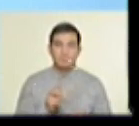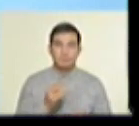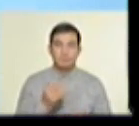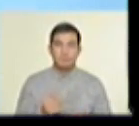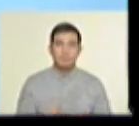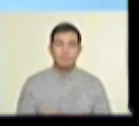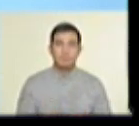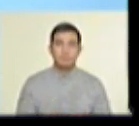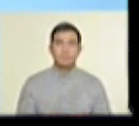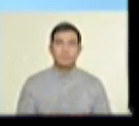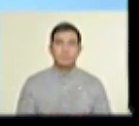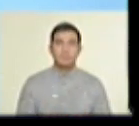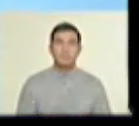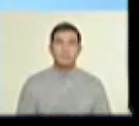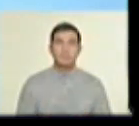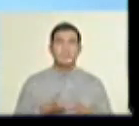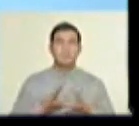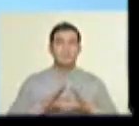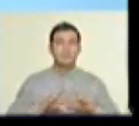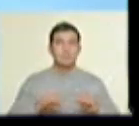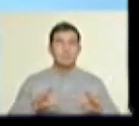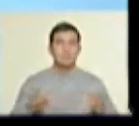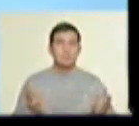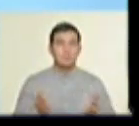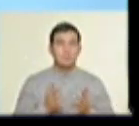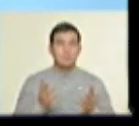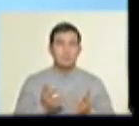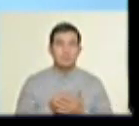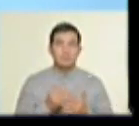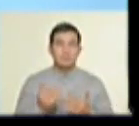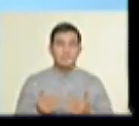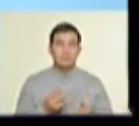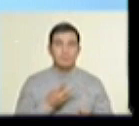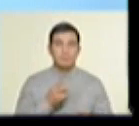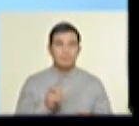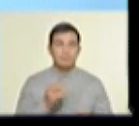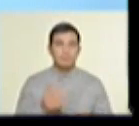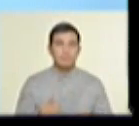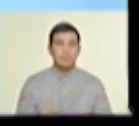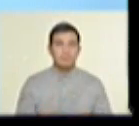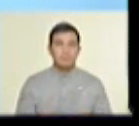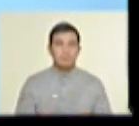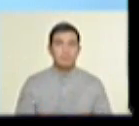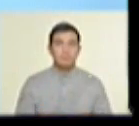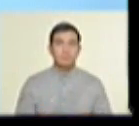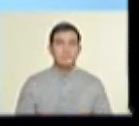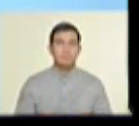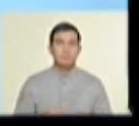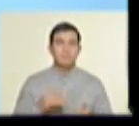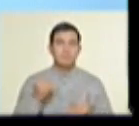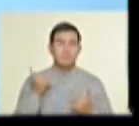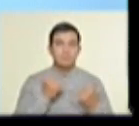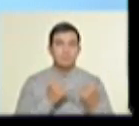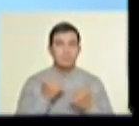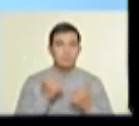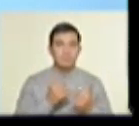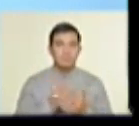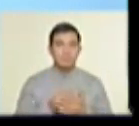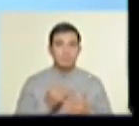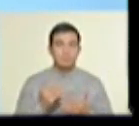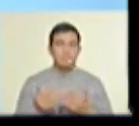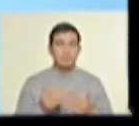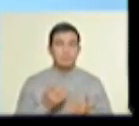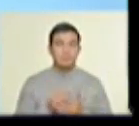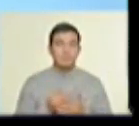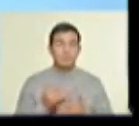hisoblanadi. Ko'rpa, to'shak so'zi juft ot hisoblanadi. Qovun, povun. Demak, bu